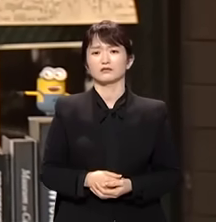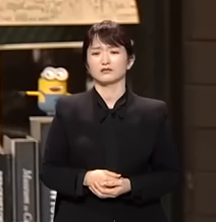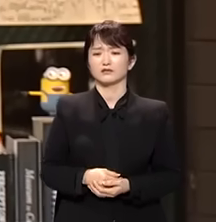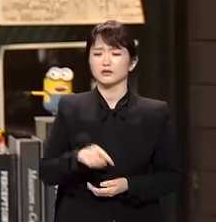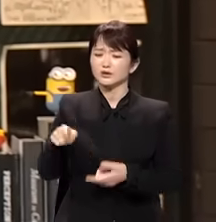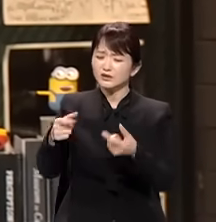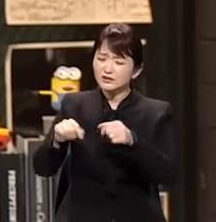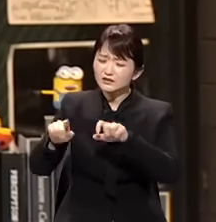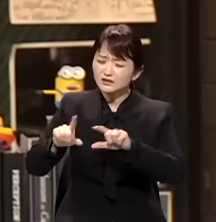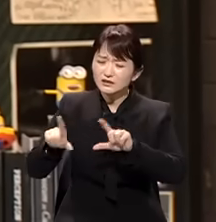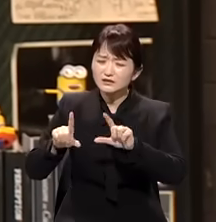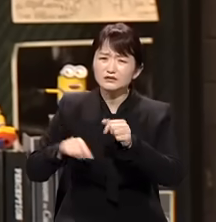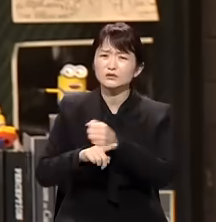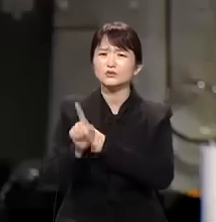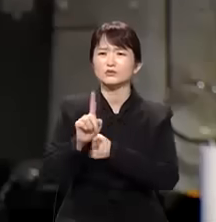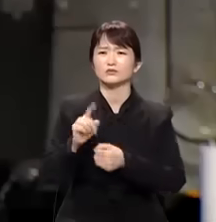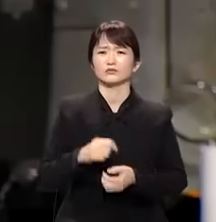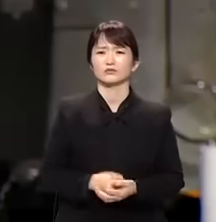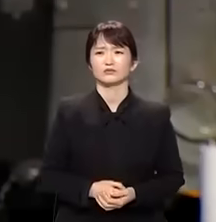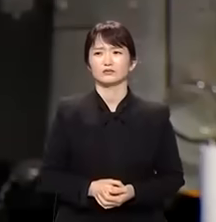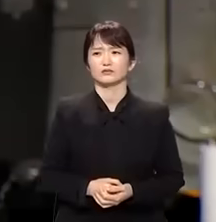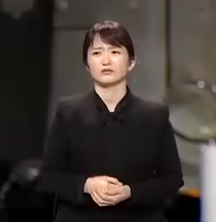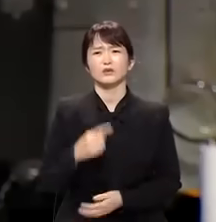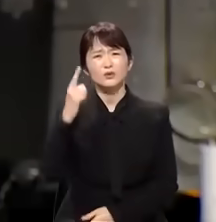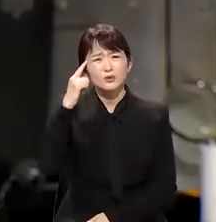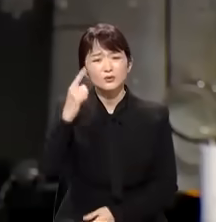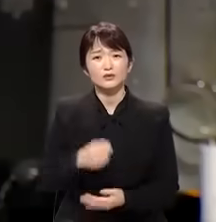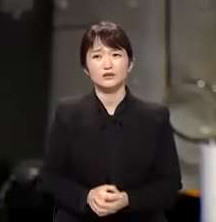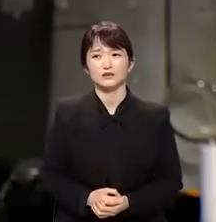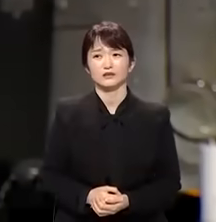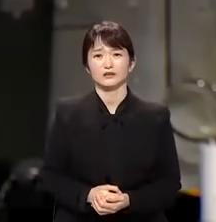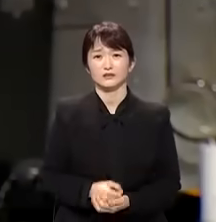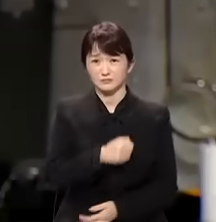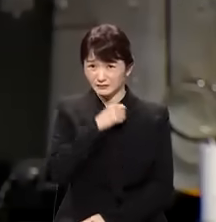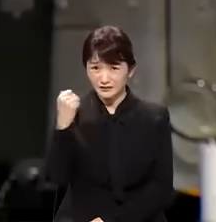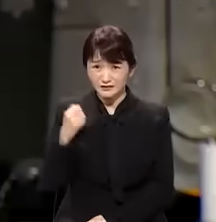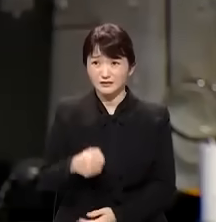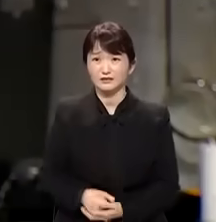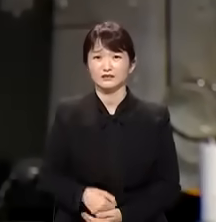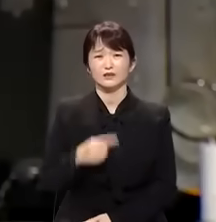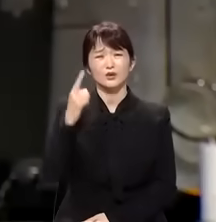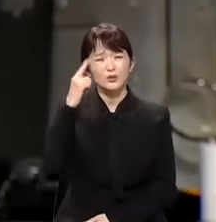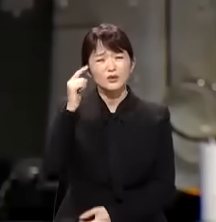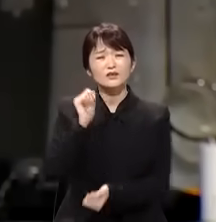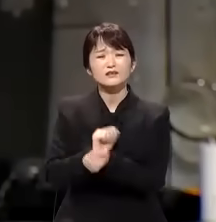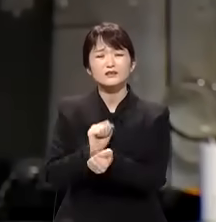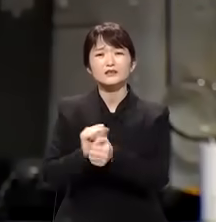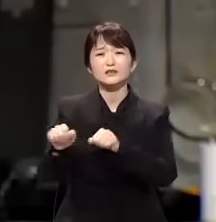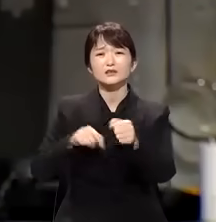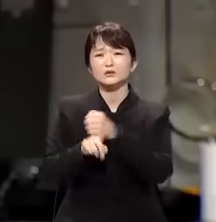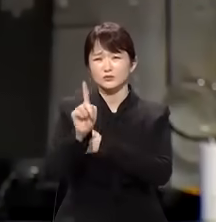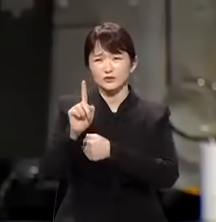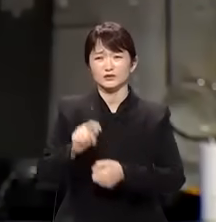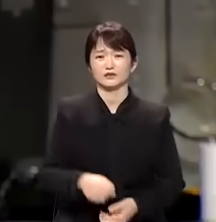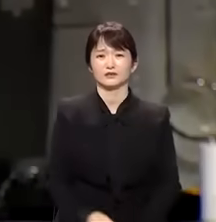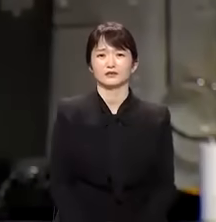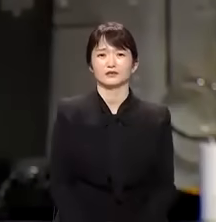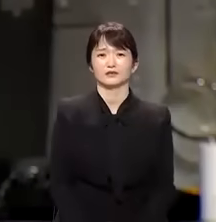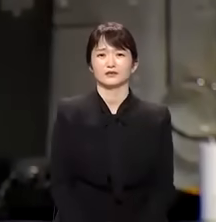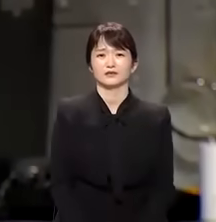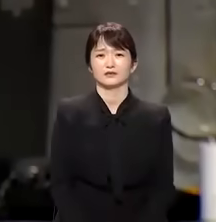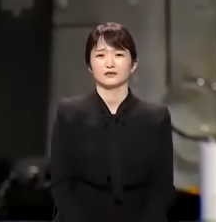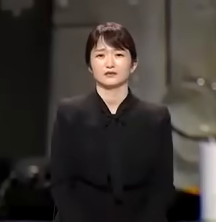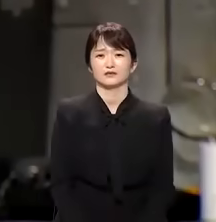이래 삽니까 다시 한번 맛있어요 그게 왜 그래 살아요 안타깝습니다